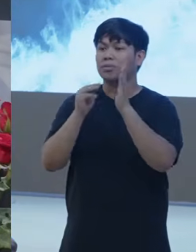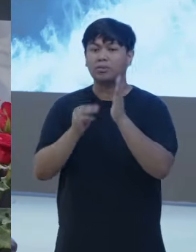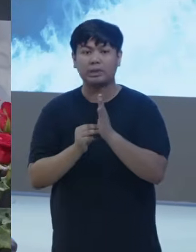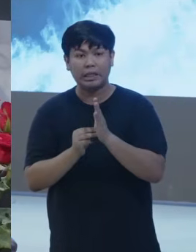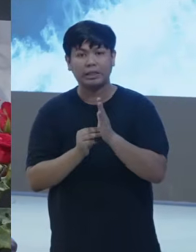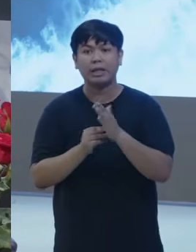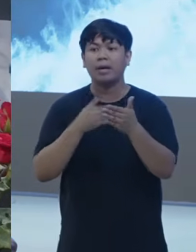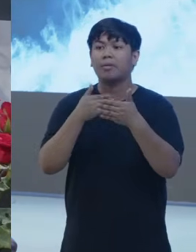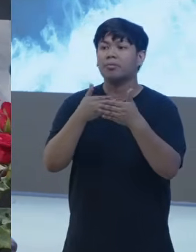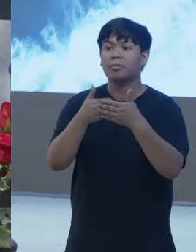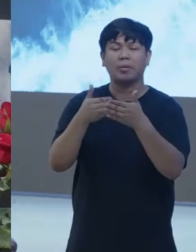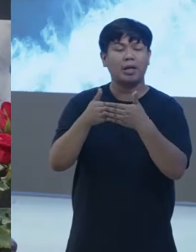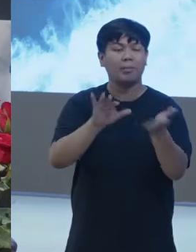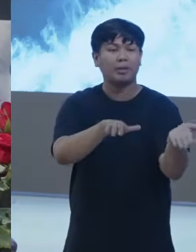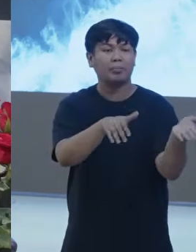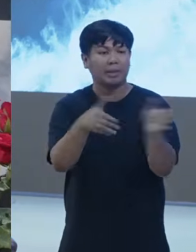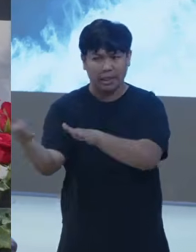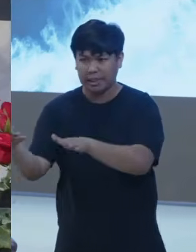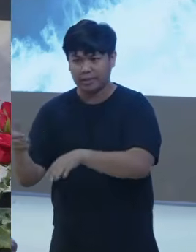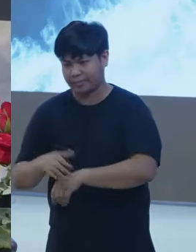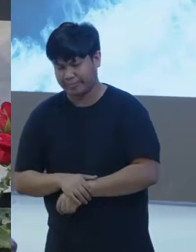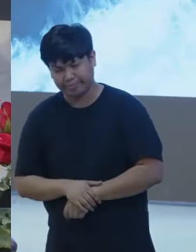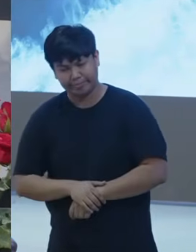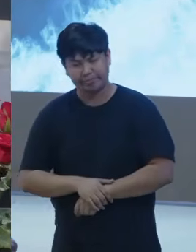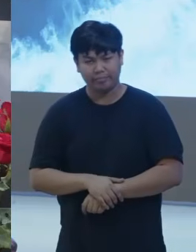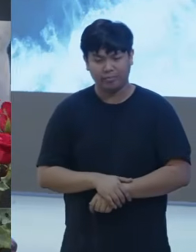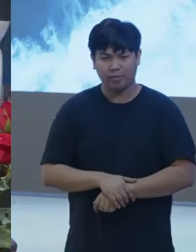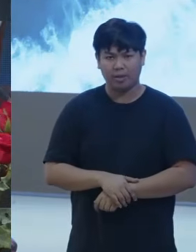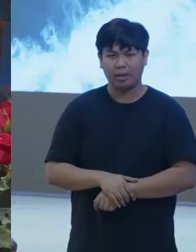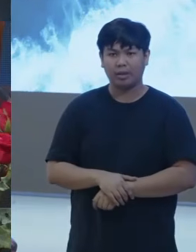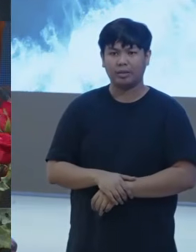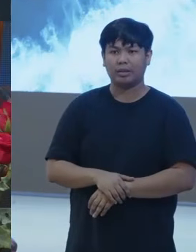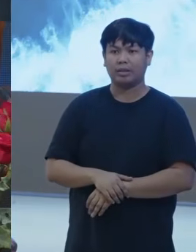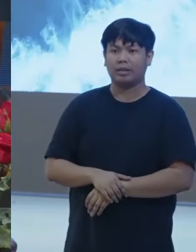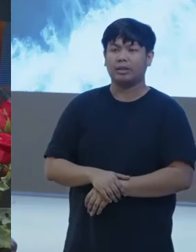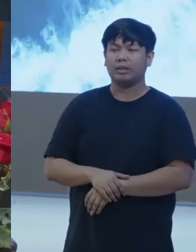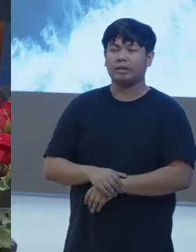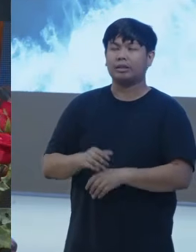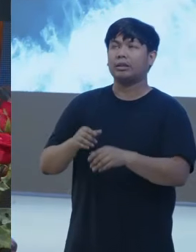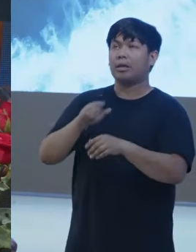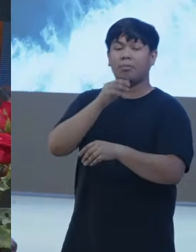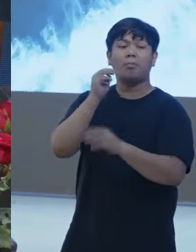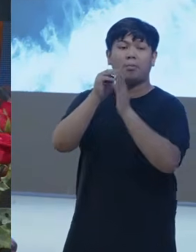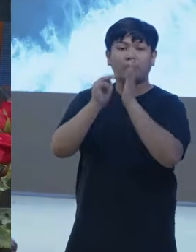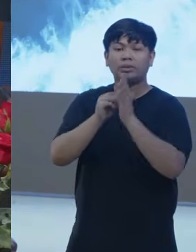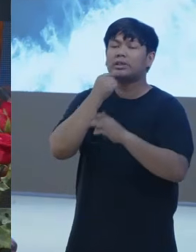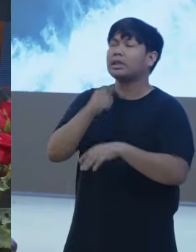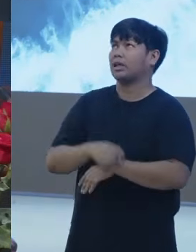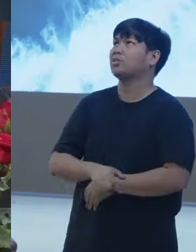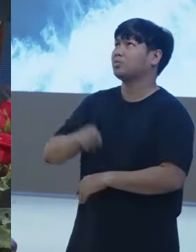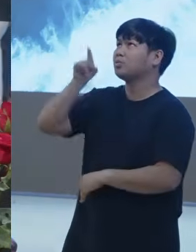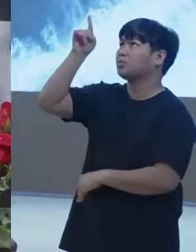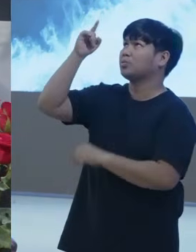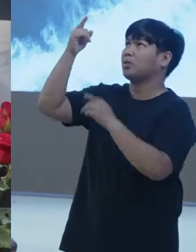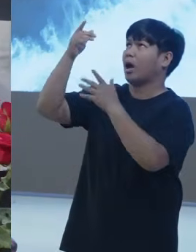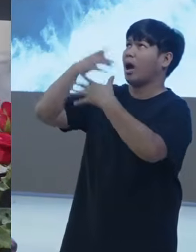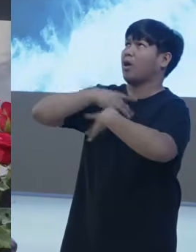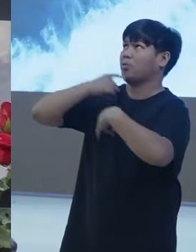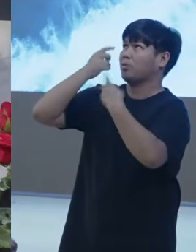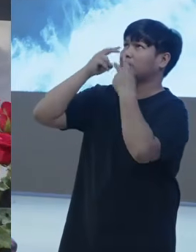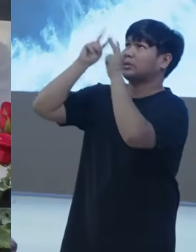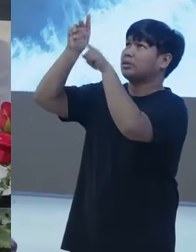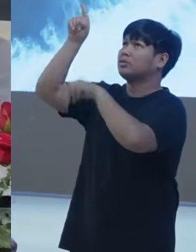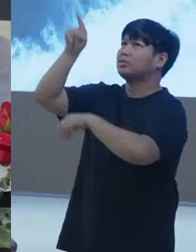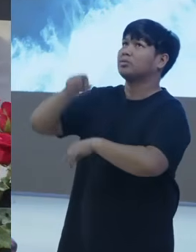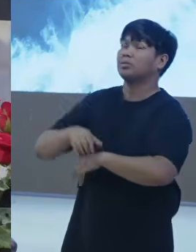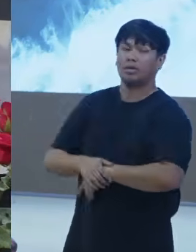Kaya sabi niya sa Exodus 34:6, the Lord passed before him and proclaimed, the